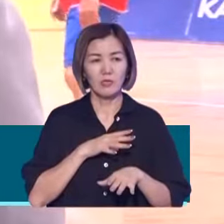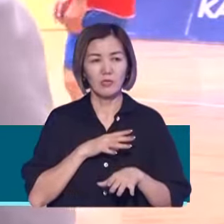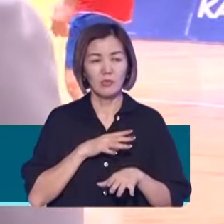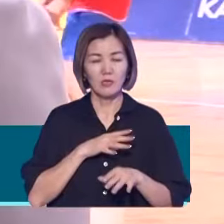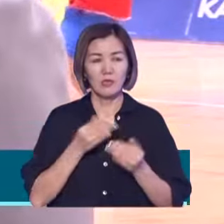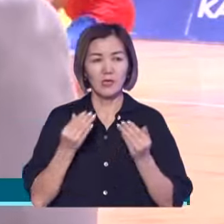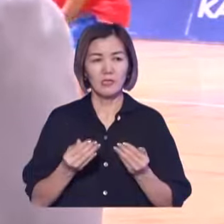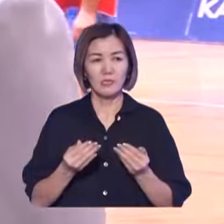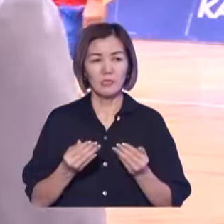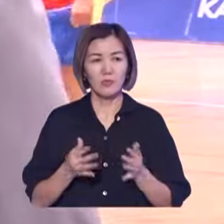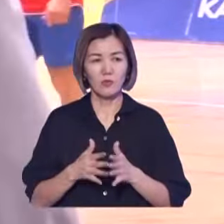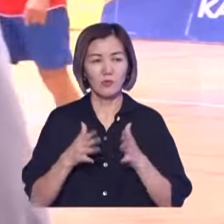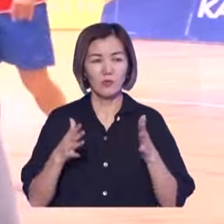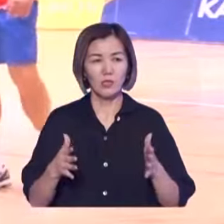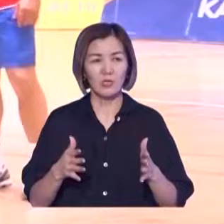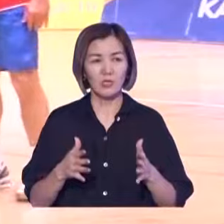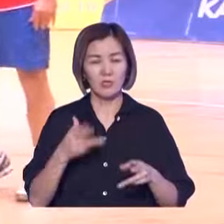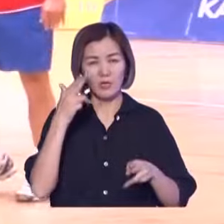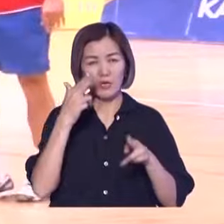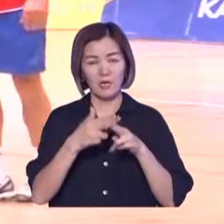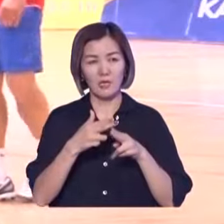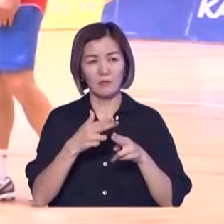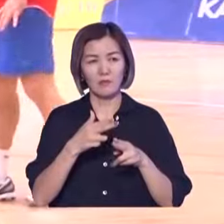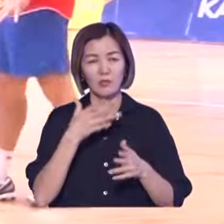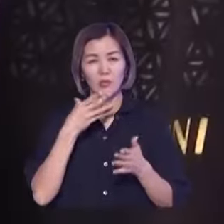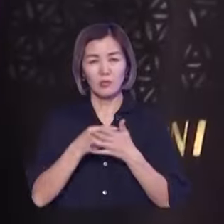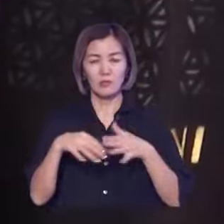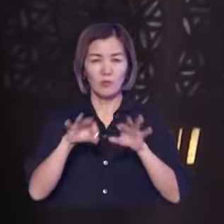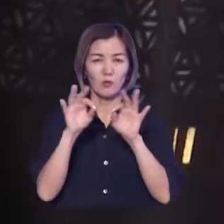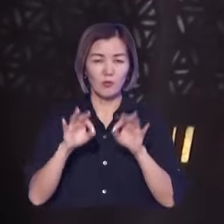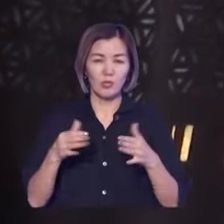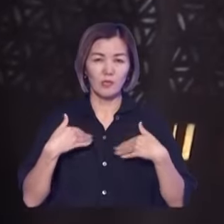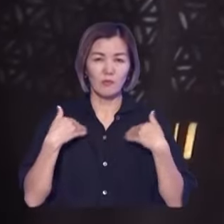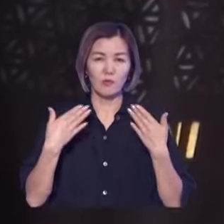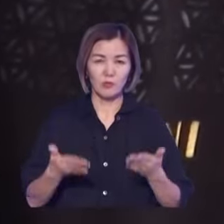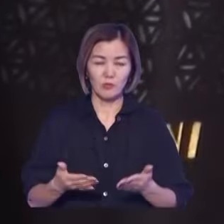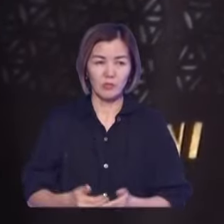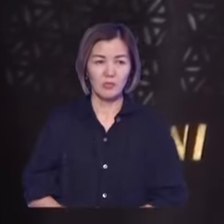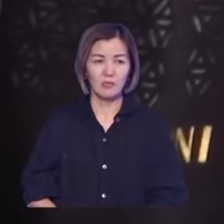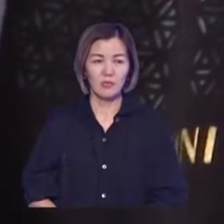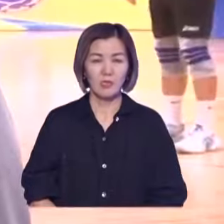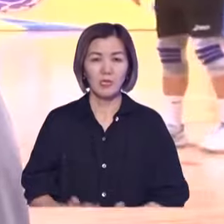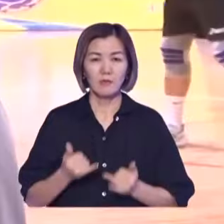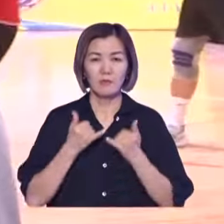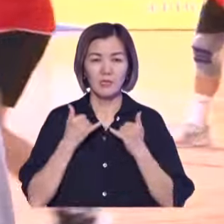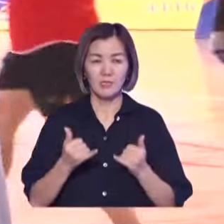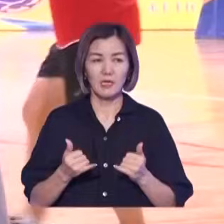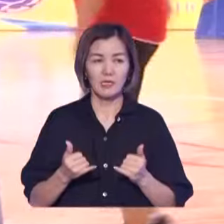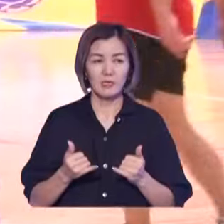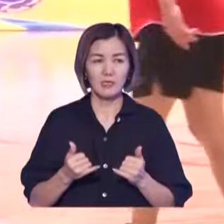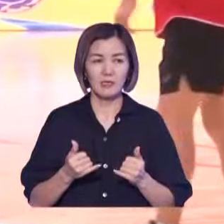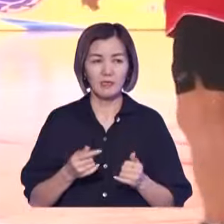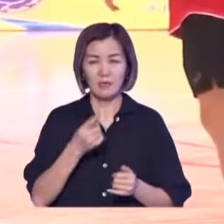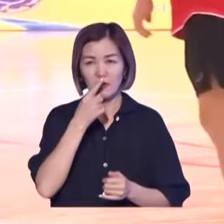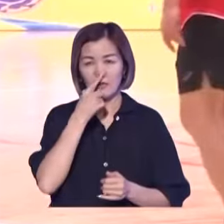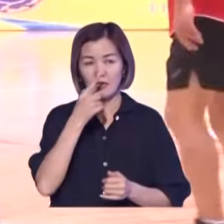алаңда біздің үлкен ағаларымыз өз өнерін паш етіп көрсетіп жатыр. Сол кісіні сыйлағандықтан біз осы алыс